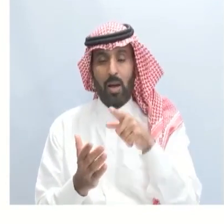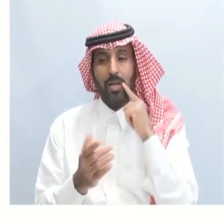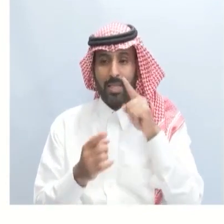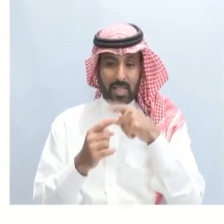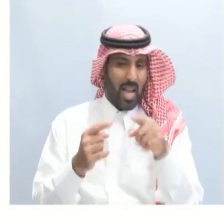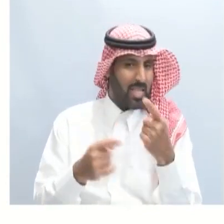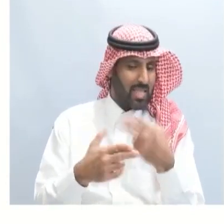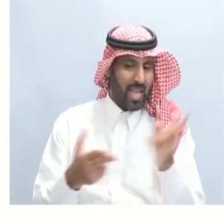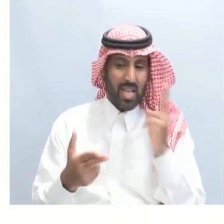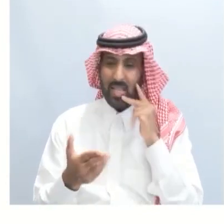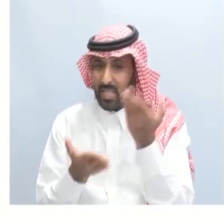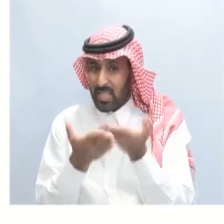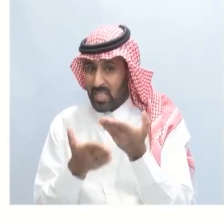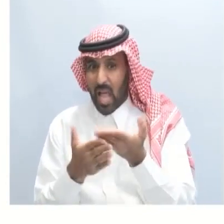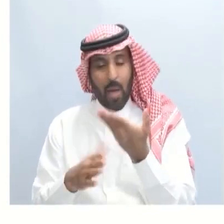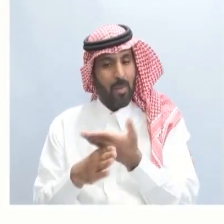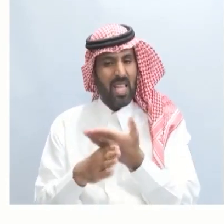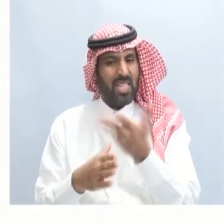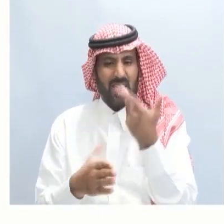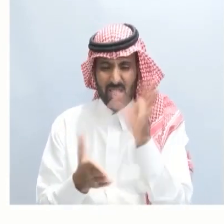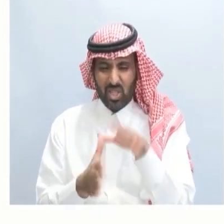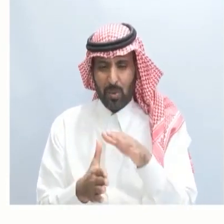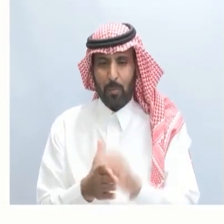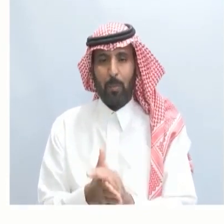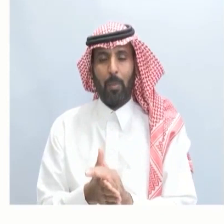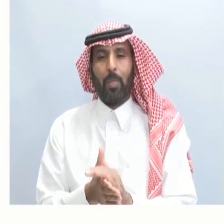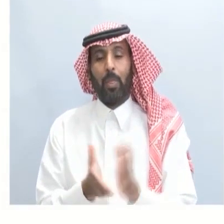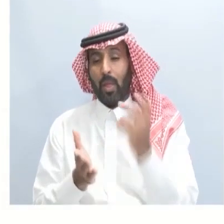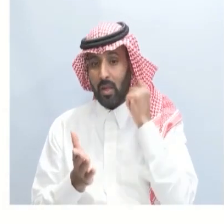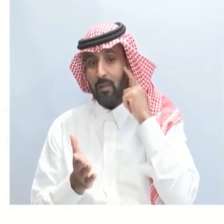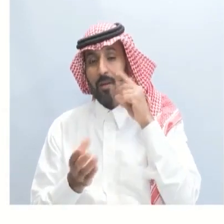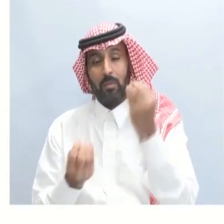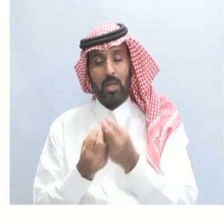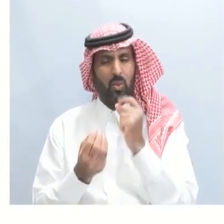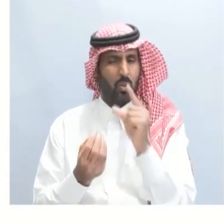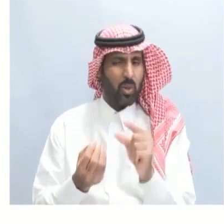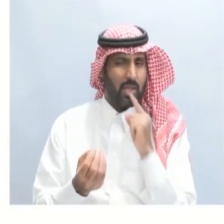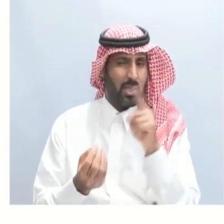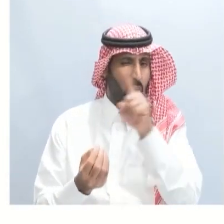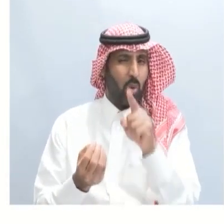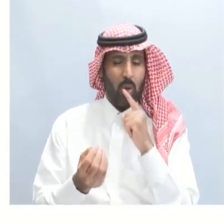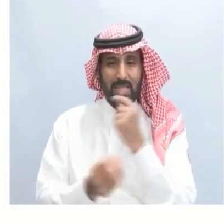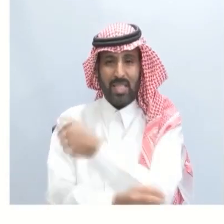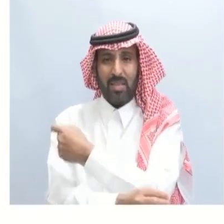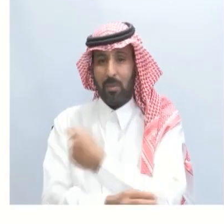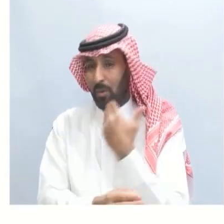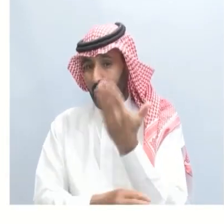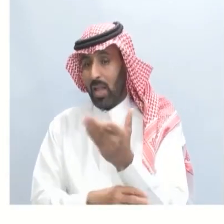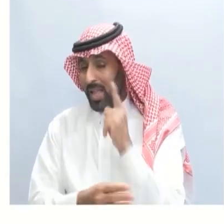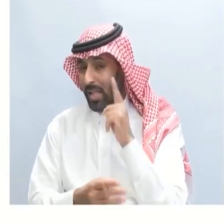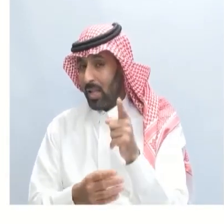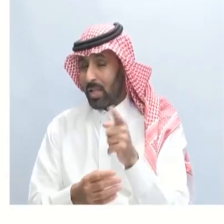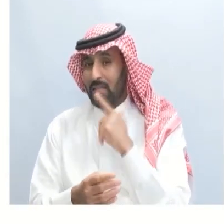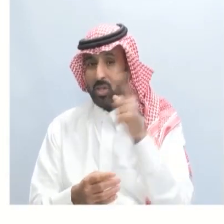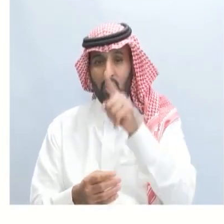الاتزان يعني اريد ان اعرف متى يتزن الجسم فكر معي قليلا بسؤال التجربه الجميل هذا السؤال ماذا